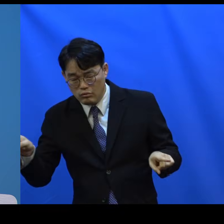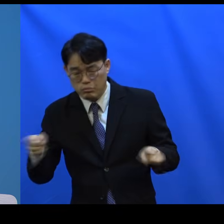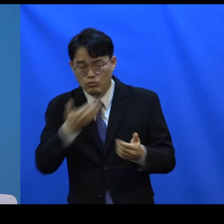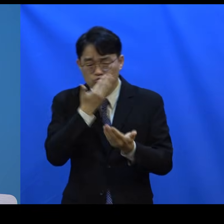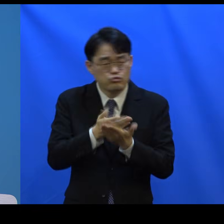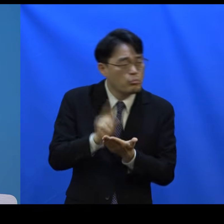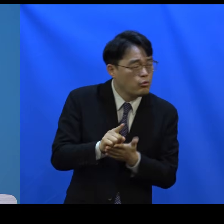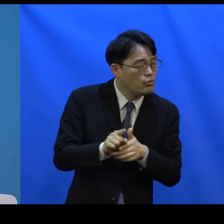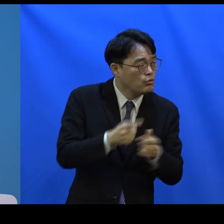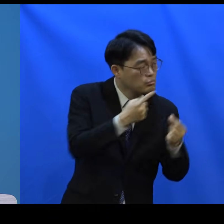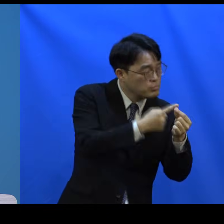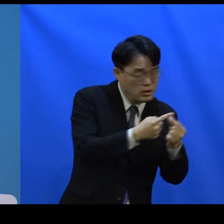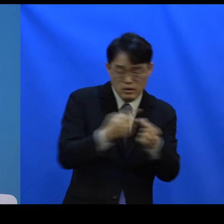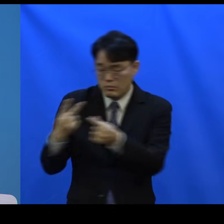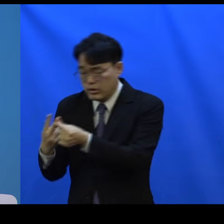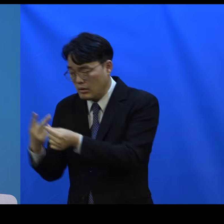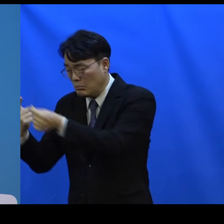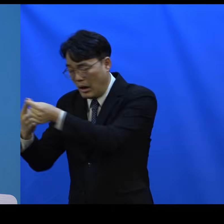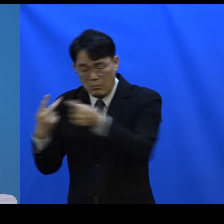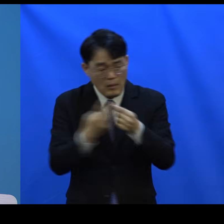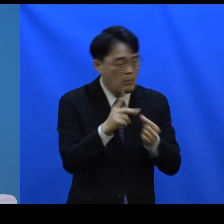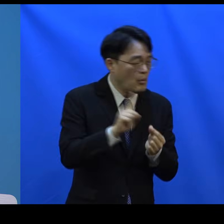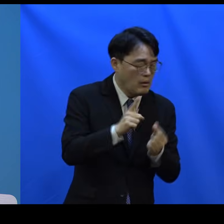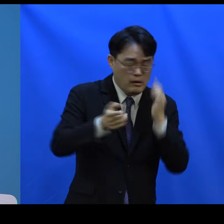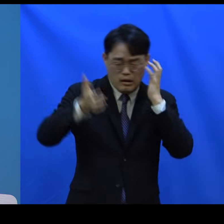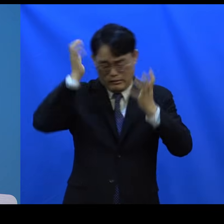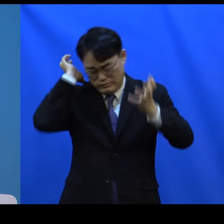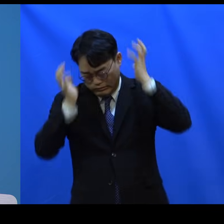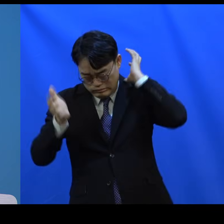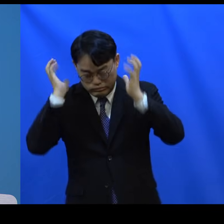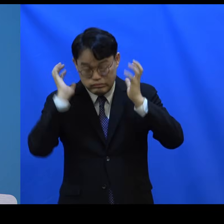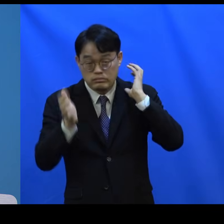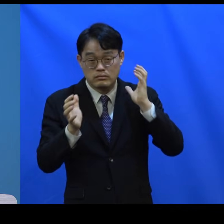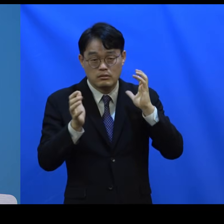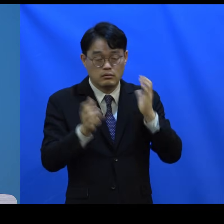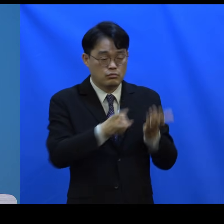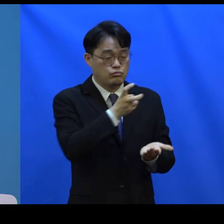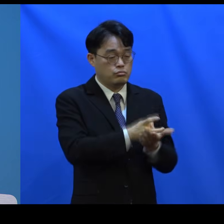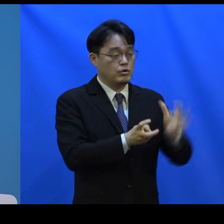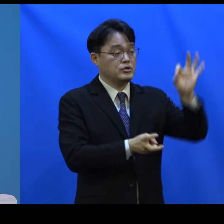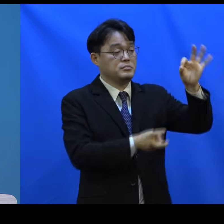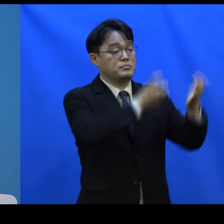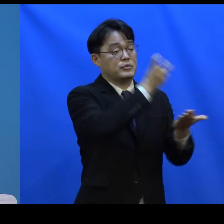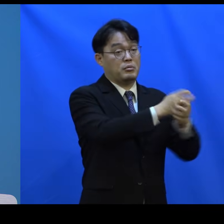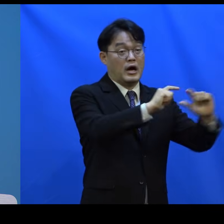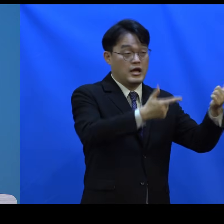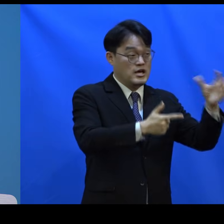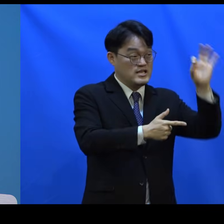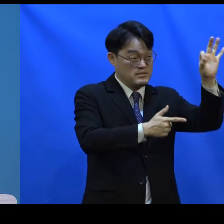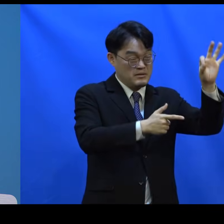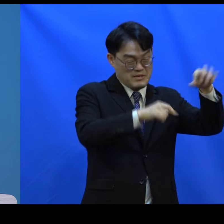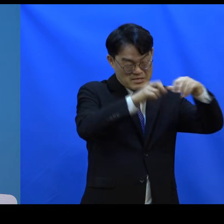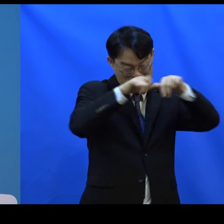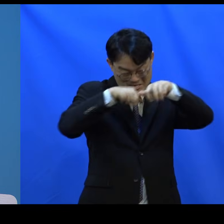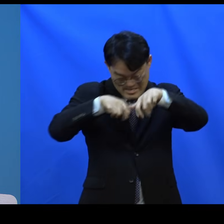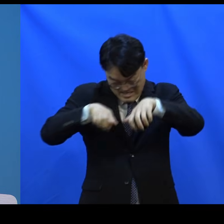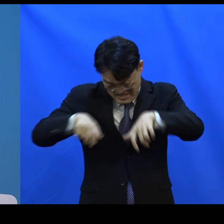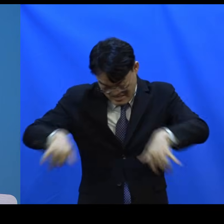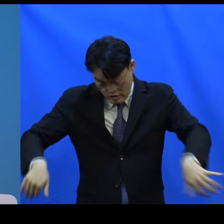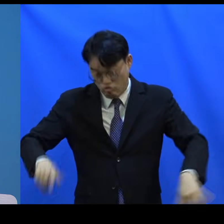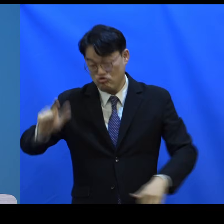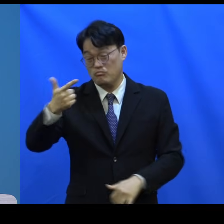중요한지. 이 율법의 양적인 전가가 결국은 무슨 결과를 낳았느냐 하면 본질을 흐리게 만들었다는 거예요.